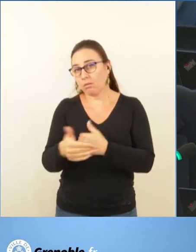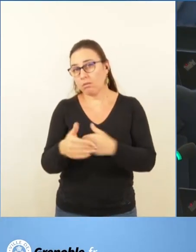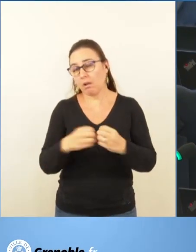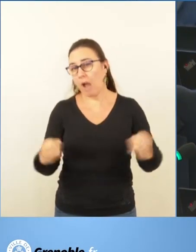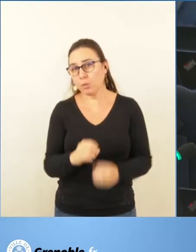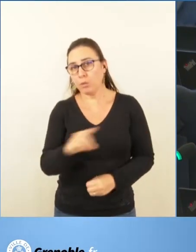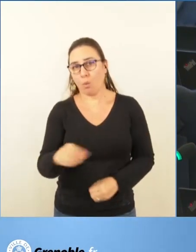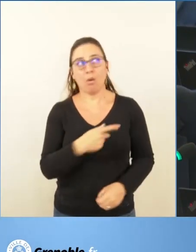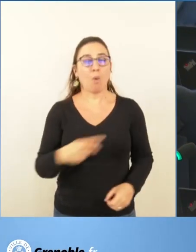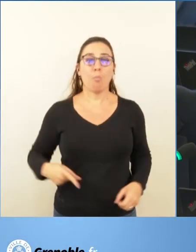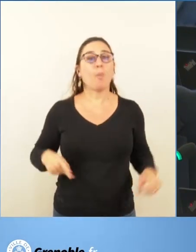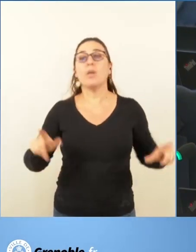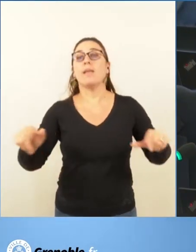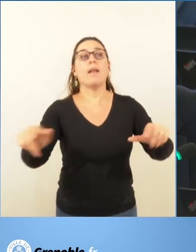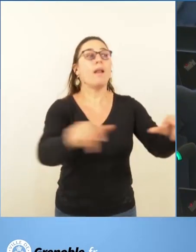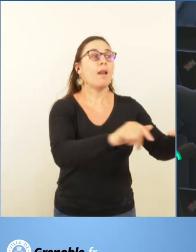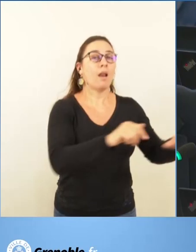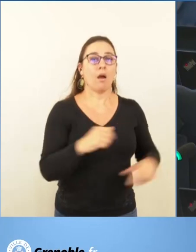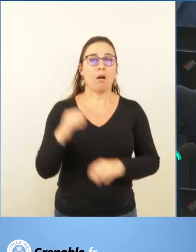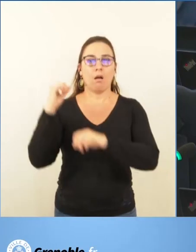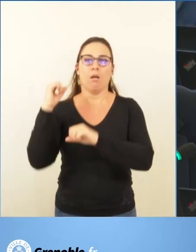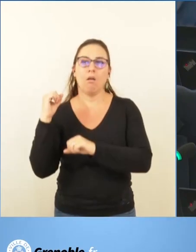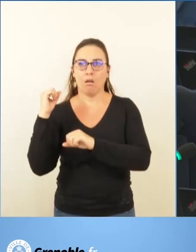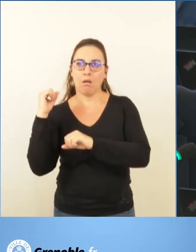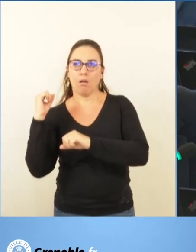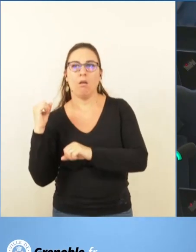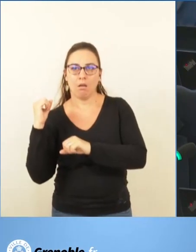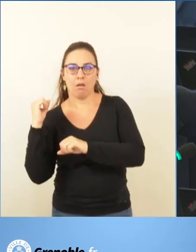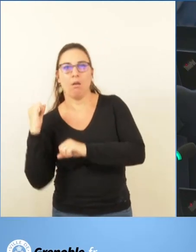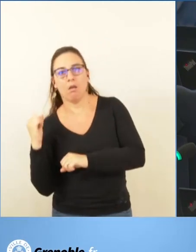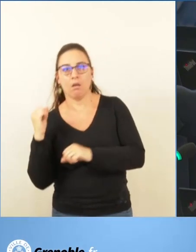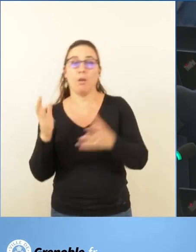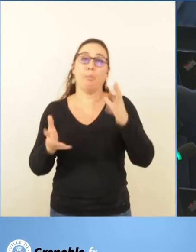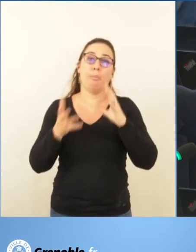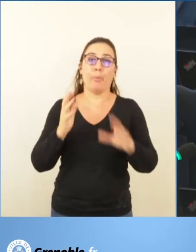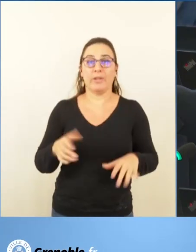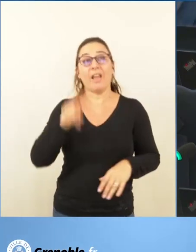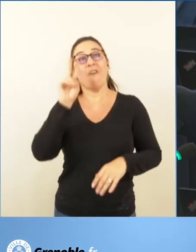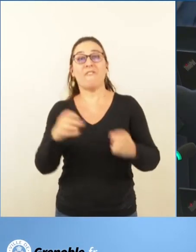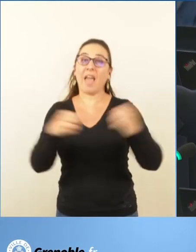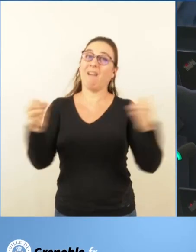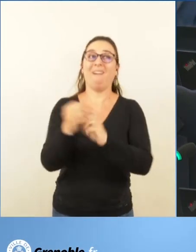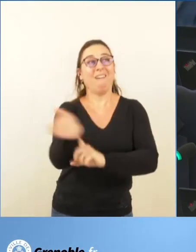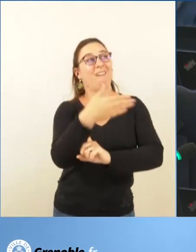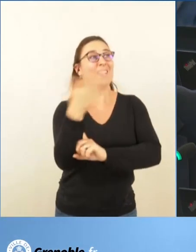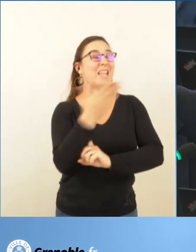malheureux propriétaires grenoblois qui supportent sur leurs épaules toutes ces fameuses ou plutôt fumeuses gratuites